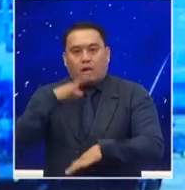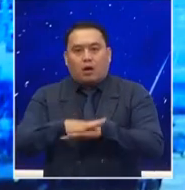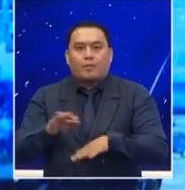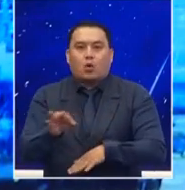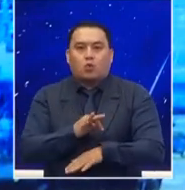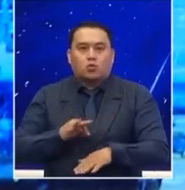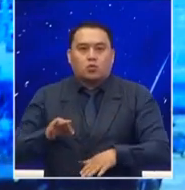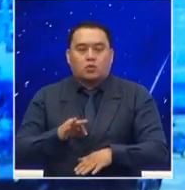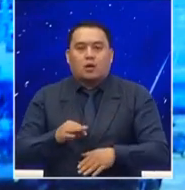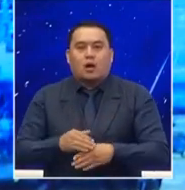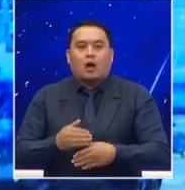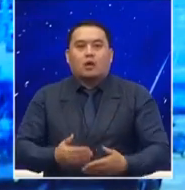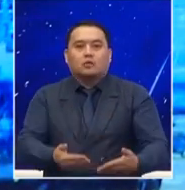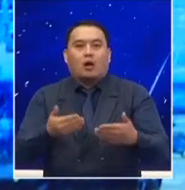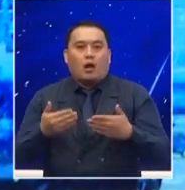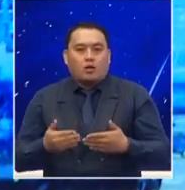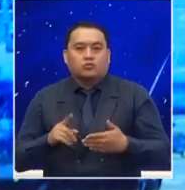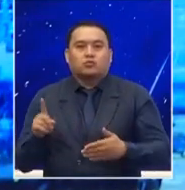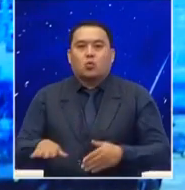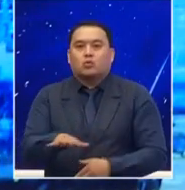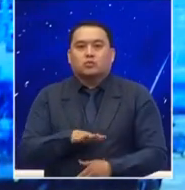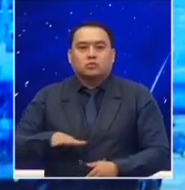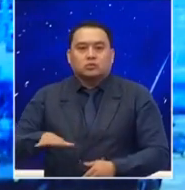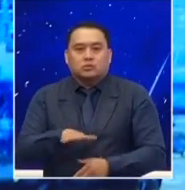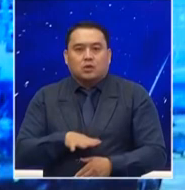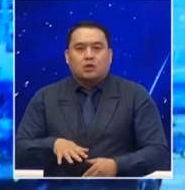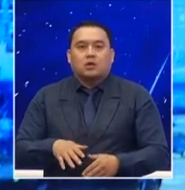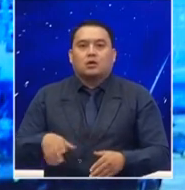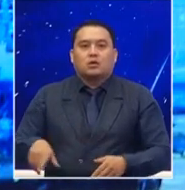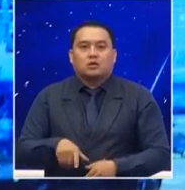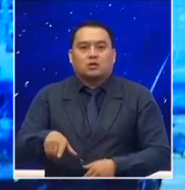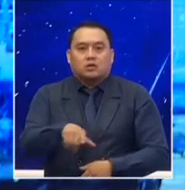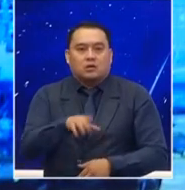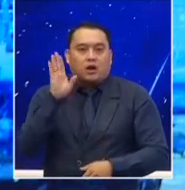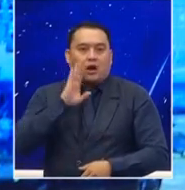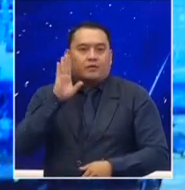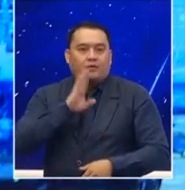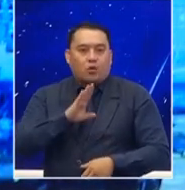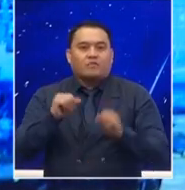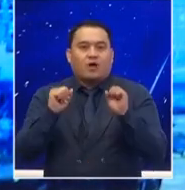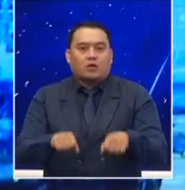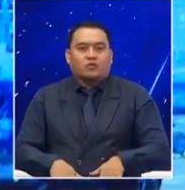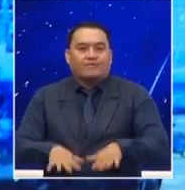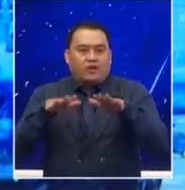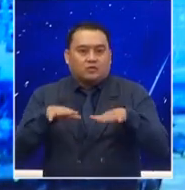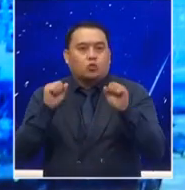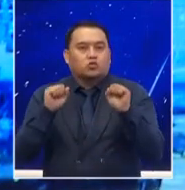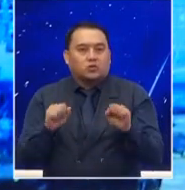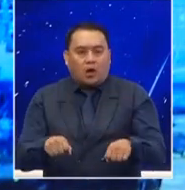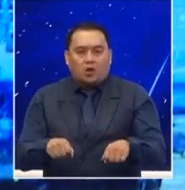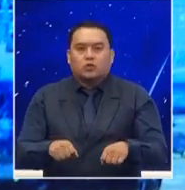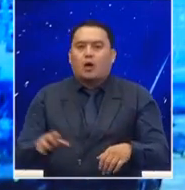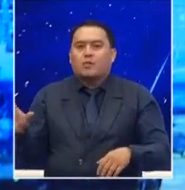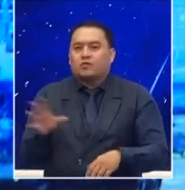Амандык Баталов отклонил, поскольку это зона потенциального разлива реки, а соответственно возможного затопления. Впрочем,